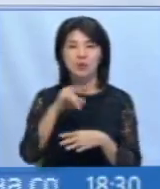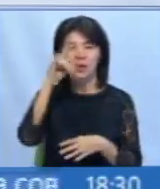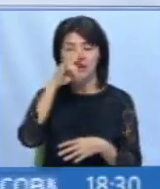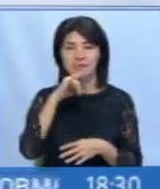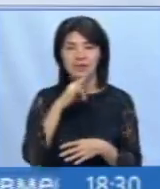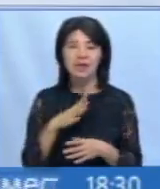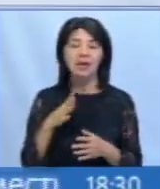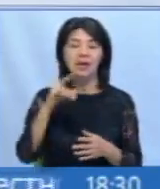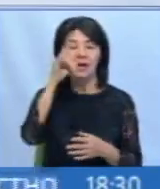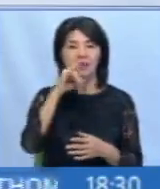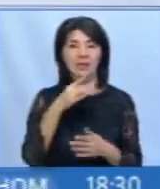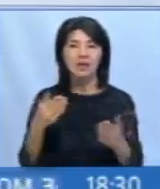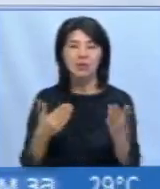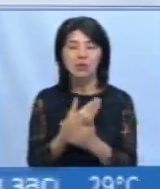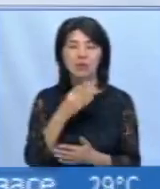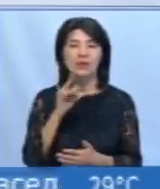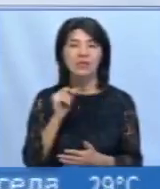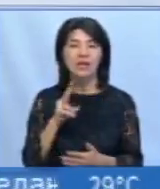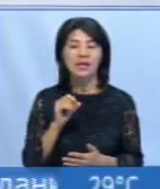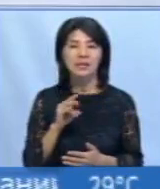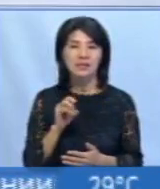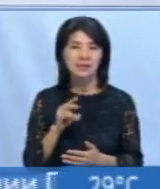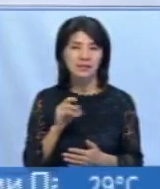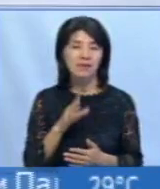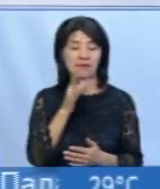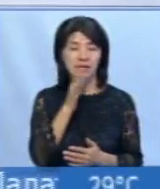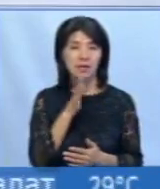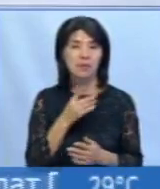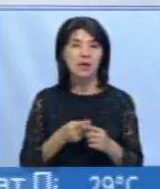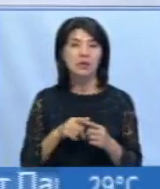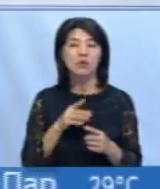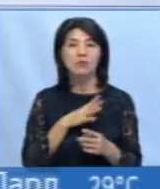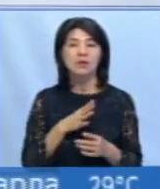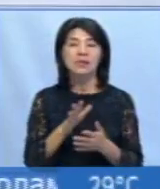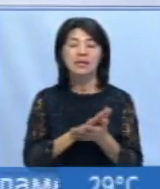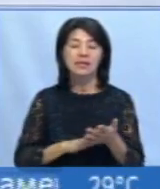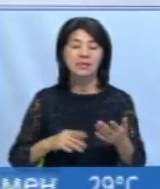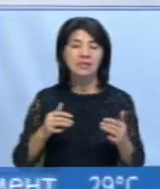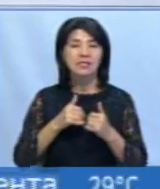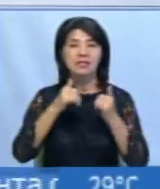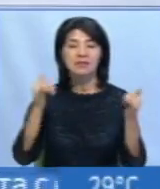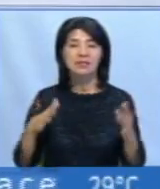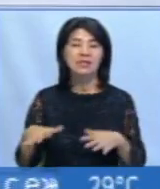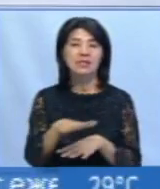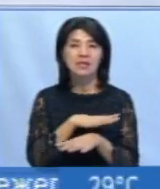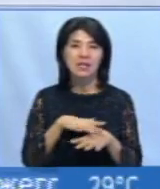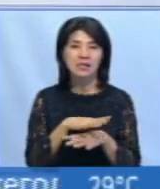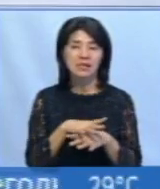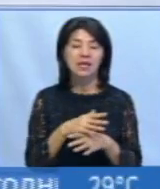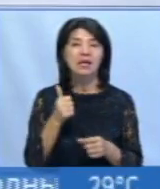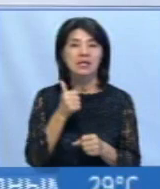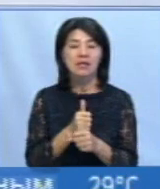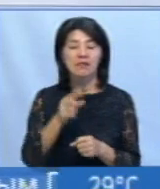новой реальности. Время действий», в котором представил стратегию дальнейшего развития страны. Глава государства выступил с